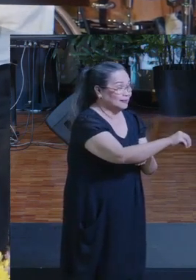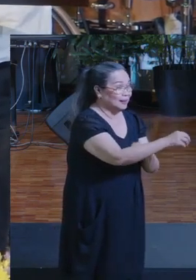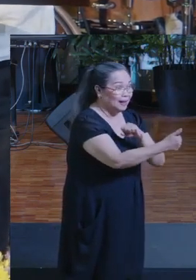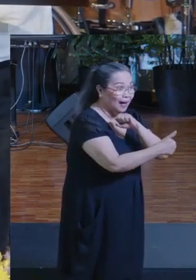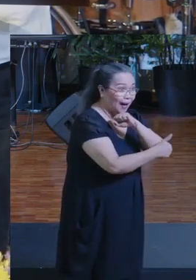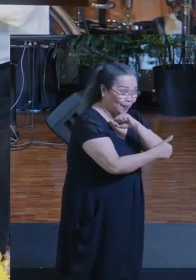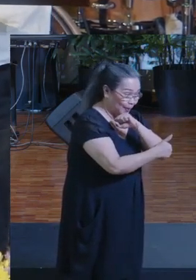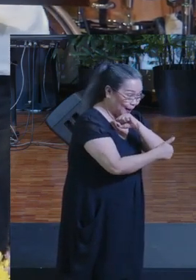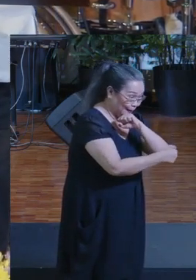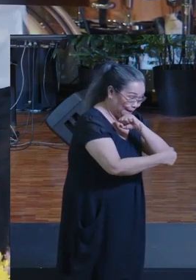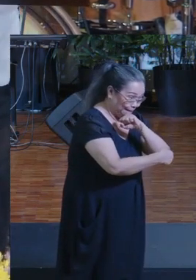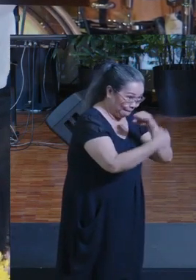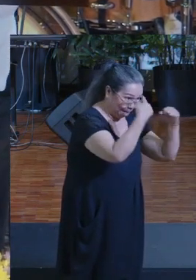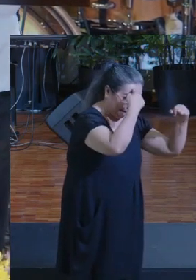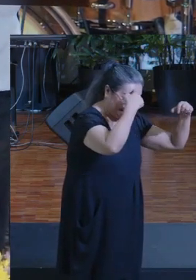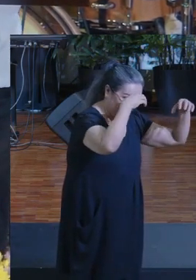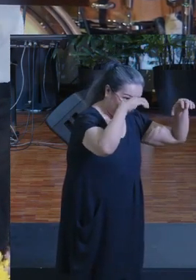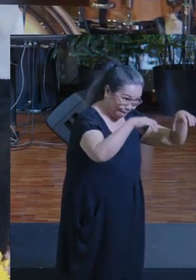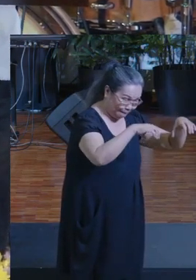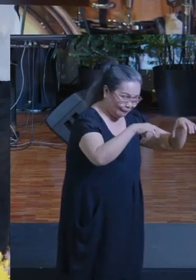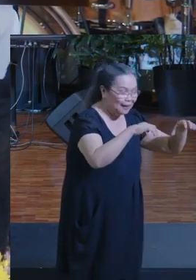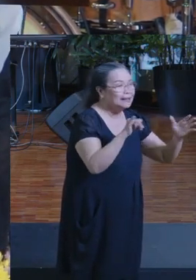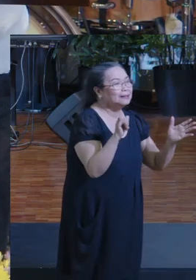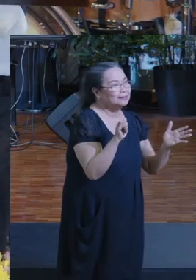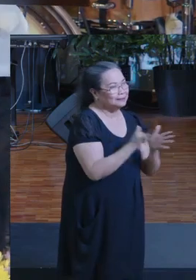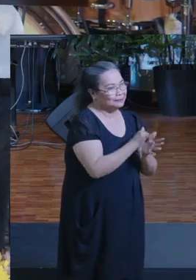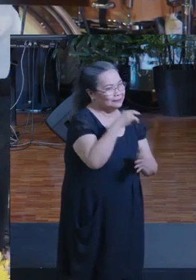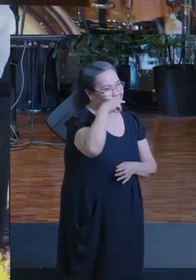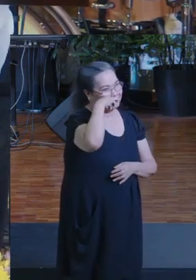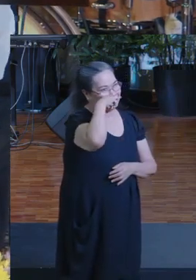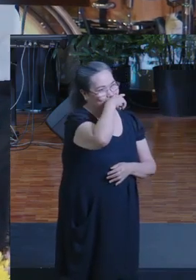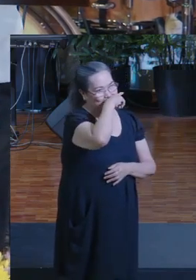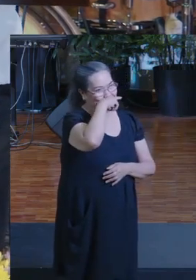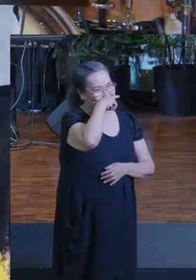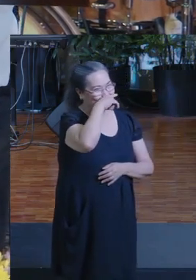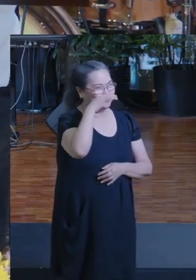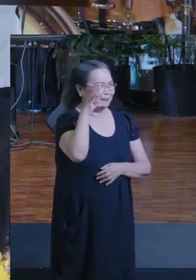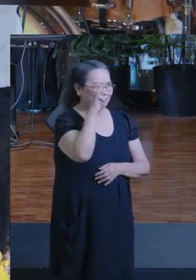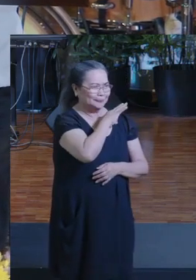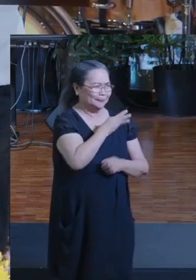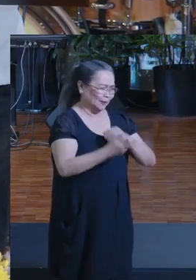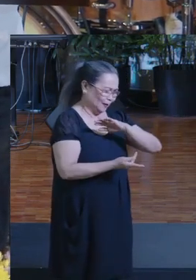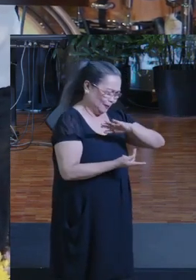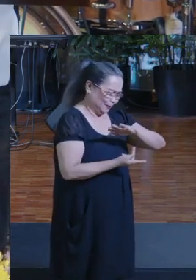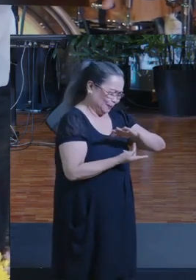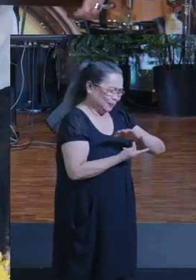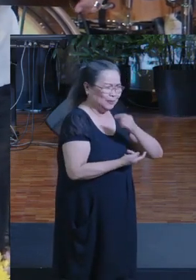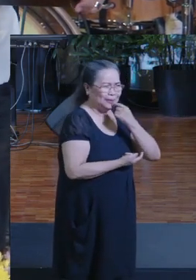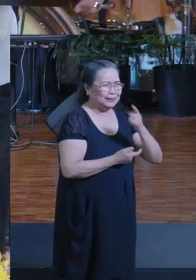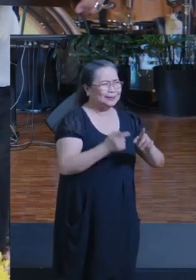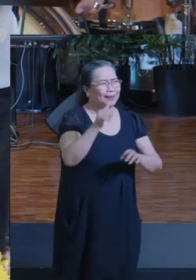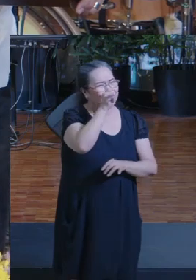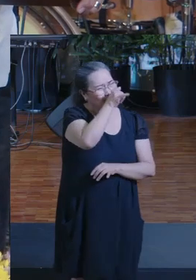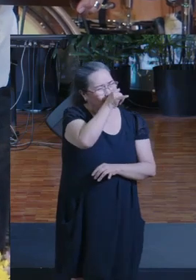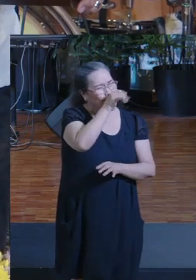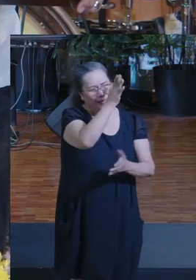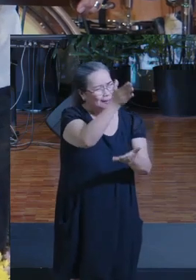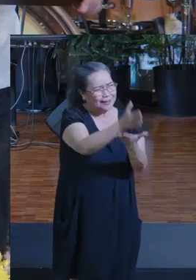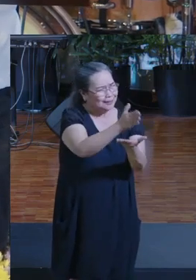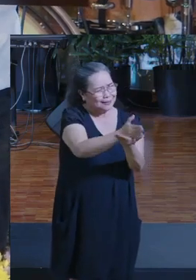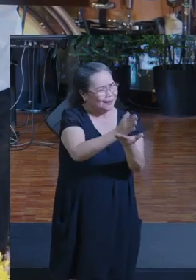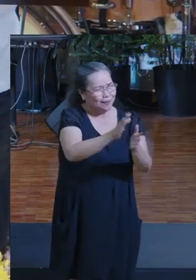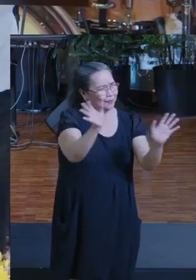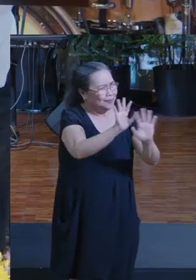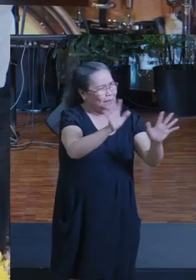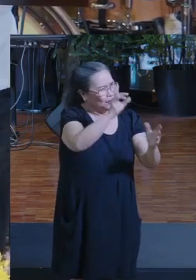Abrahamic covenant. So yung po ngayon ang kasinungalingan na kanyang binabatikos. Sinasagot niya